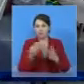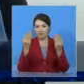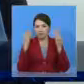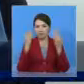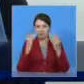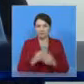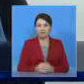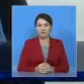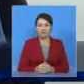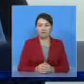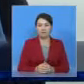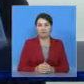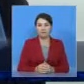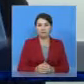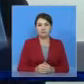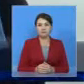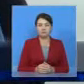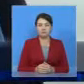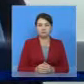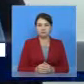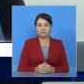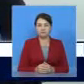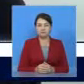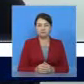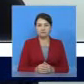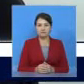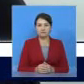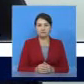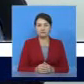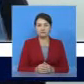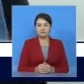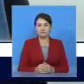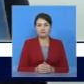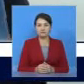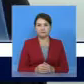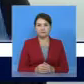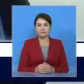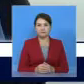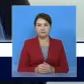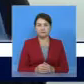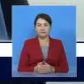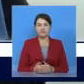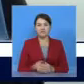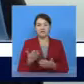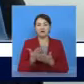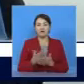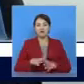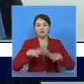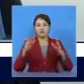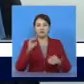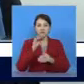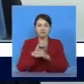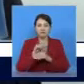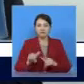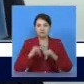достижений. Бар ембегнес өз деңгейге жоғары бағаланды. Нельзя не отметить ваш огромный вклад